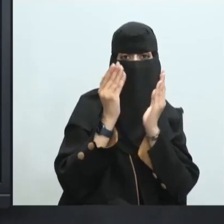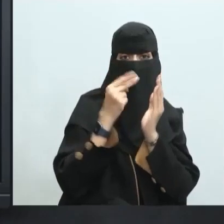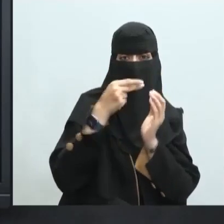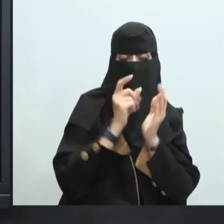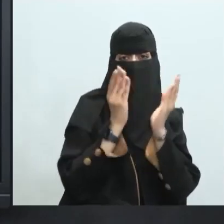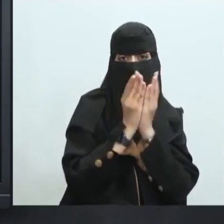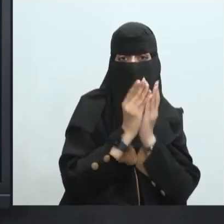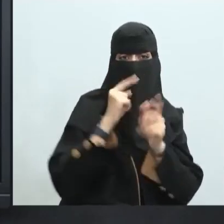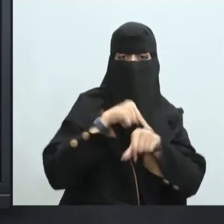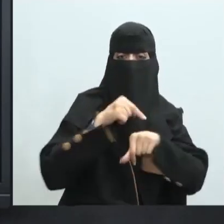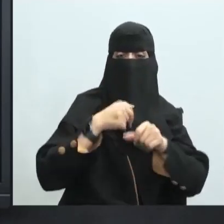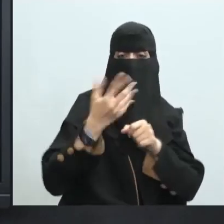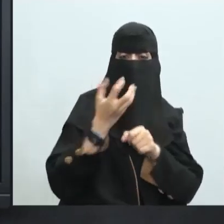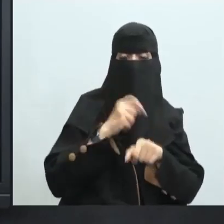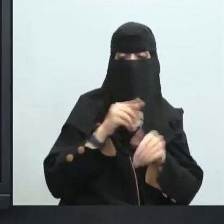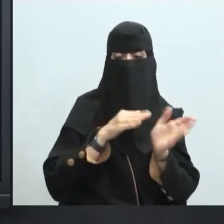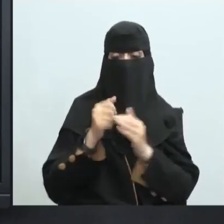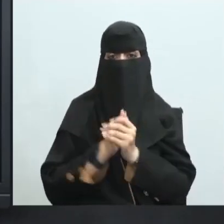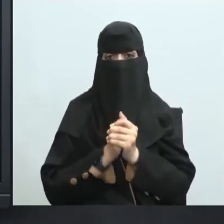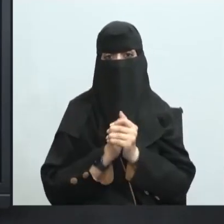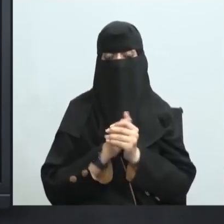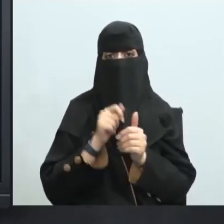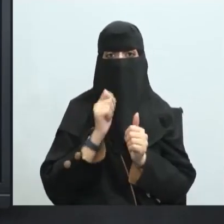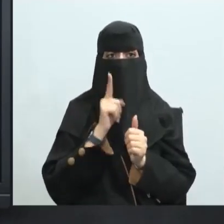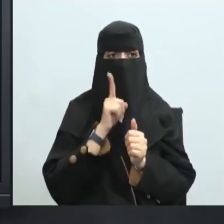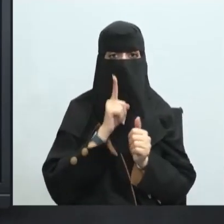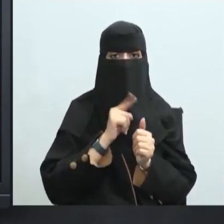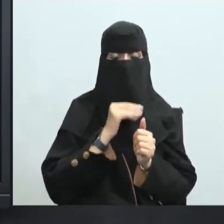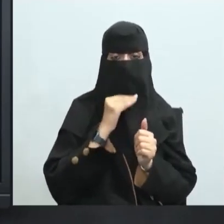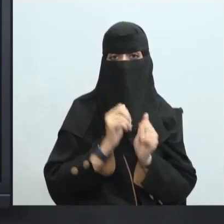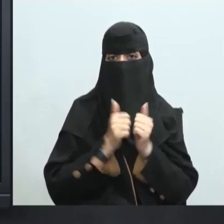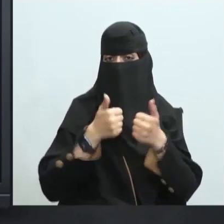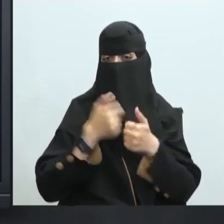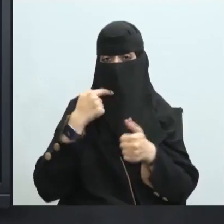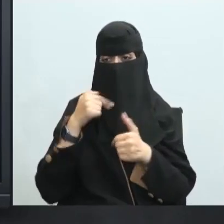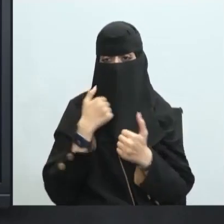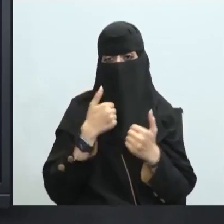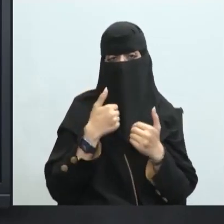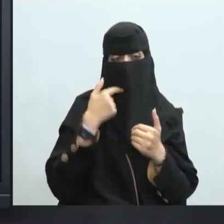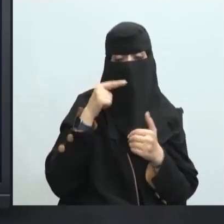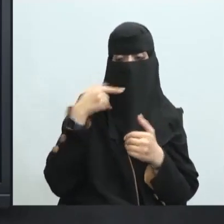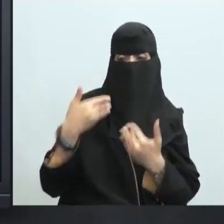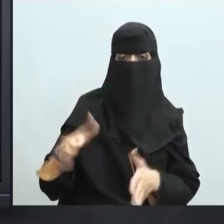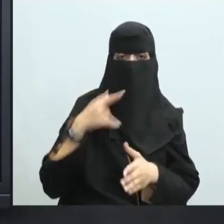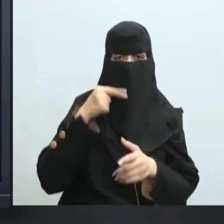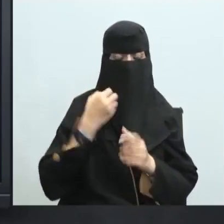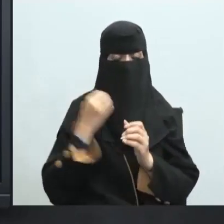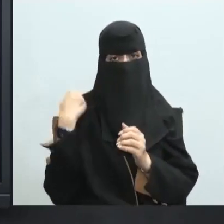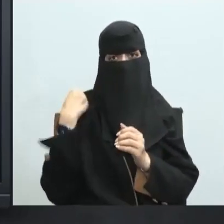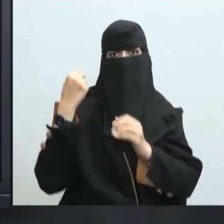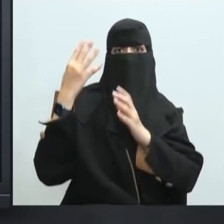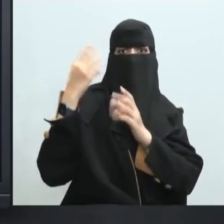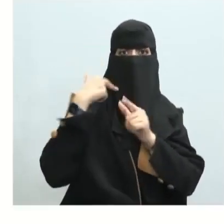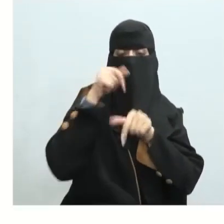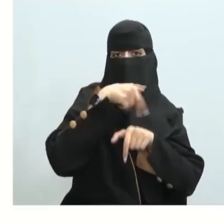اخر او يضطر ل التاخر اهمال الاسره وهذا ايضا مشكله مشكلات التاخر معى في ايقاظ مثلا في